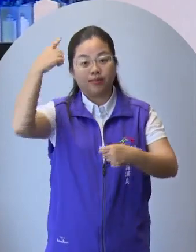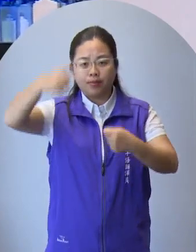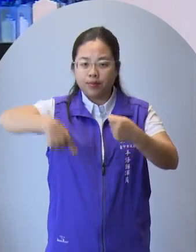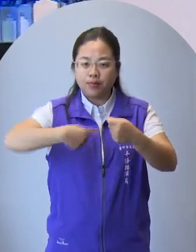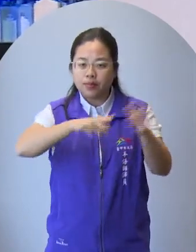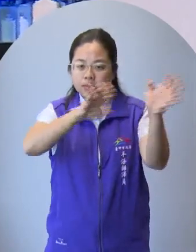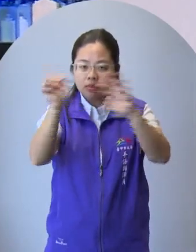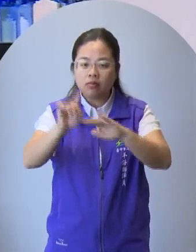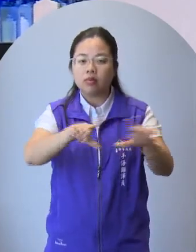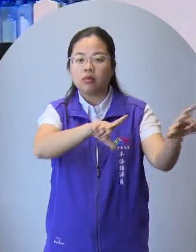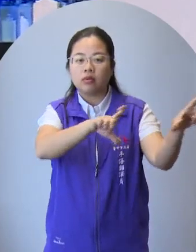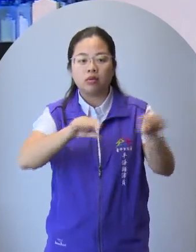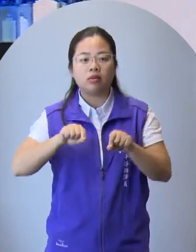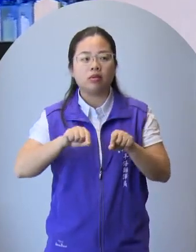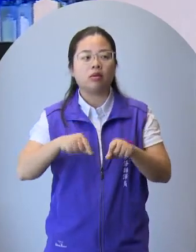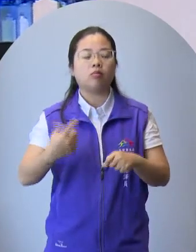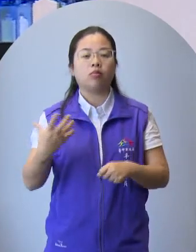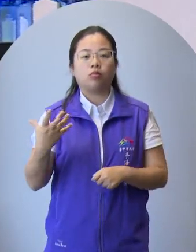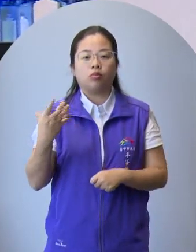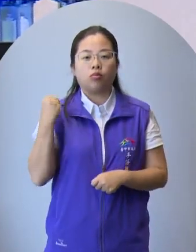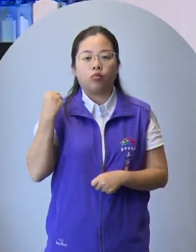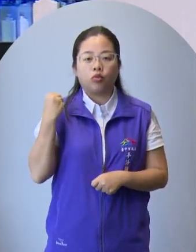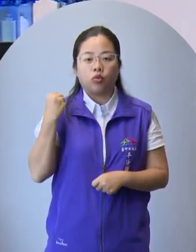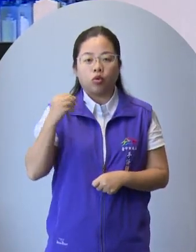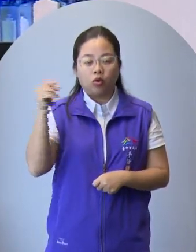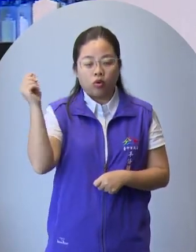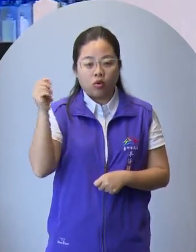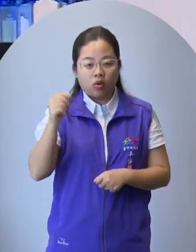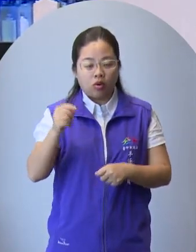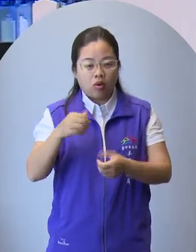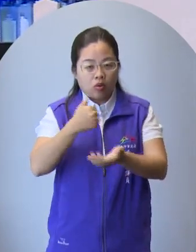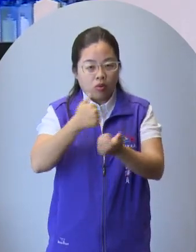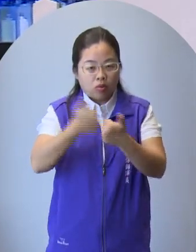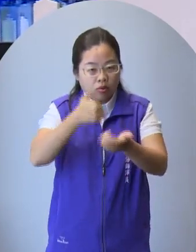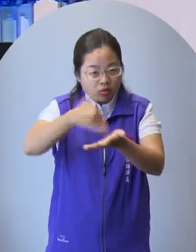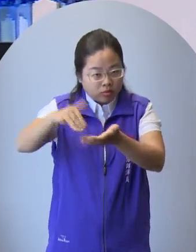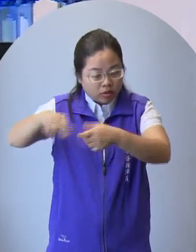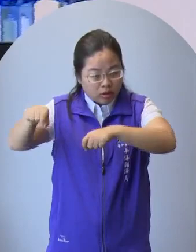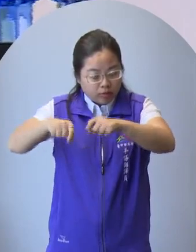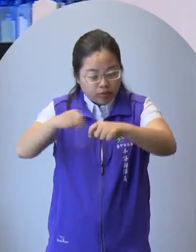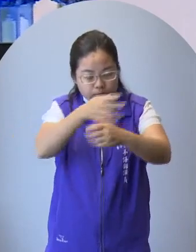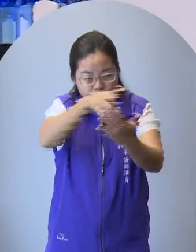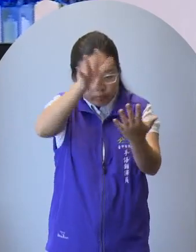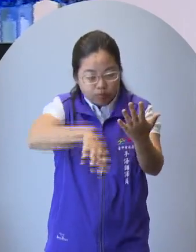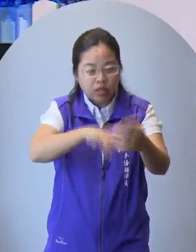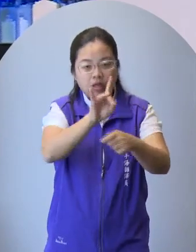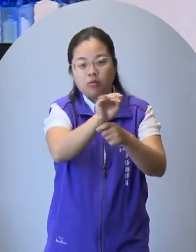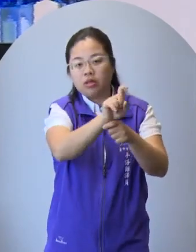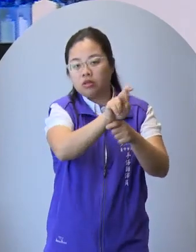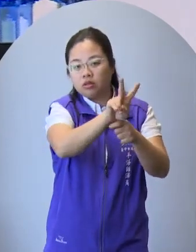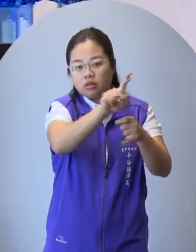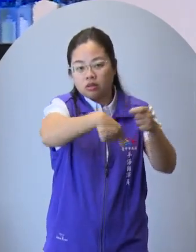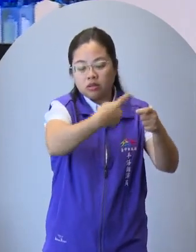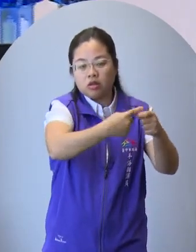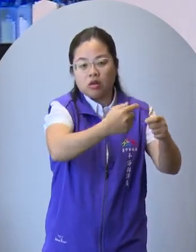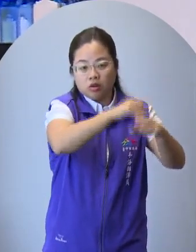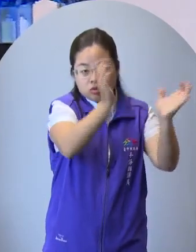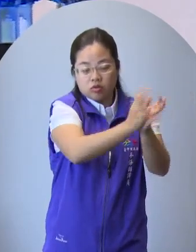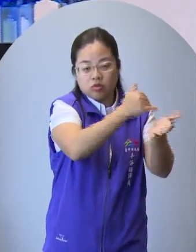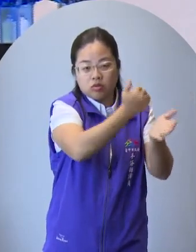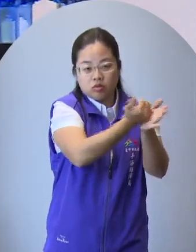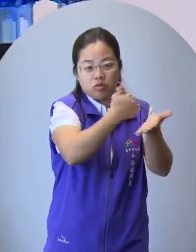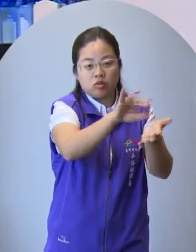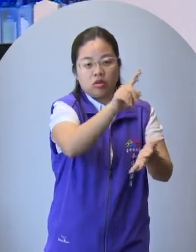哈，按照我们的旧的会计报表的方式，我们112年度我们的总预算是